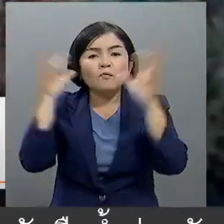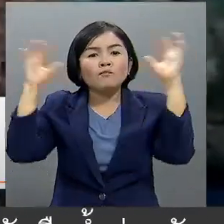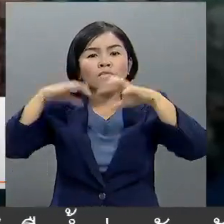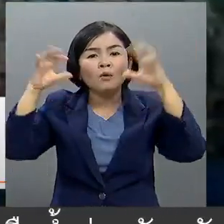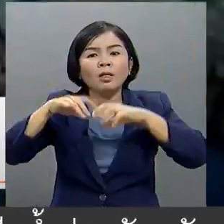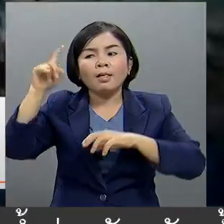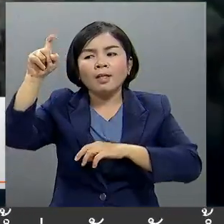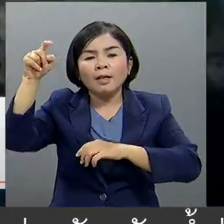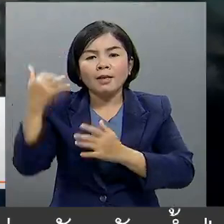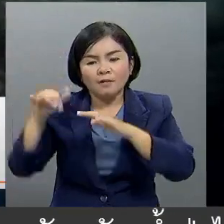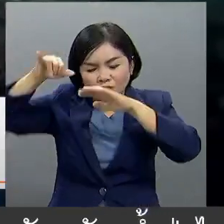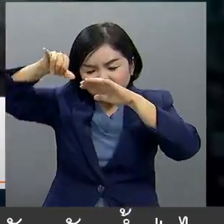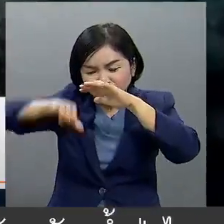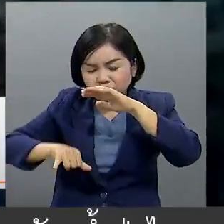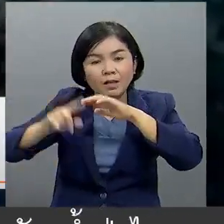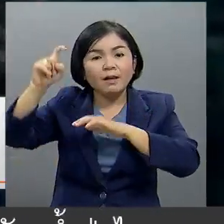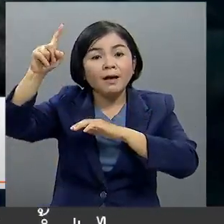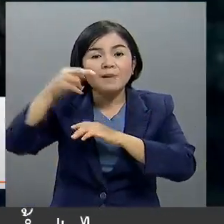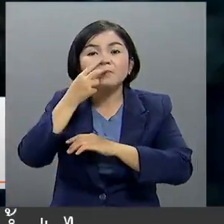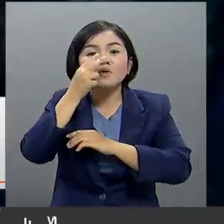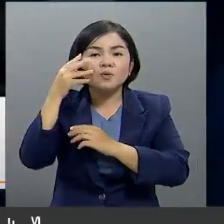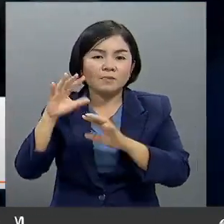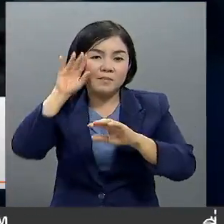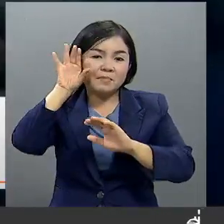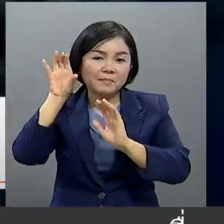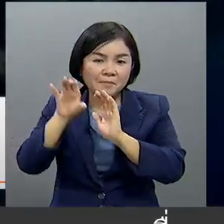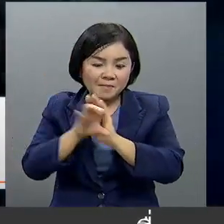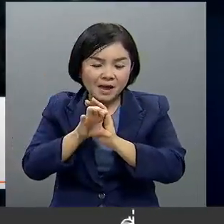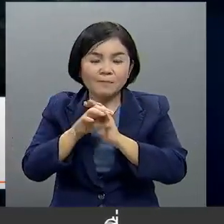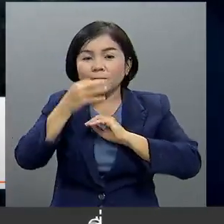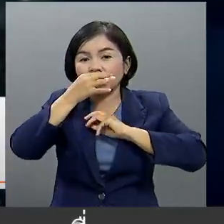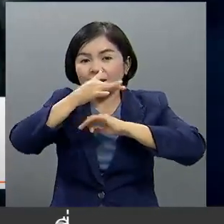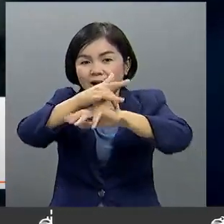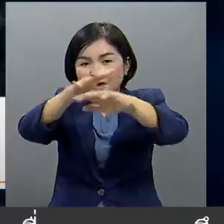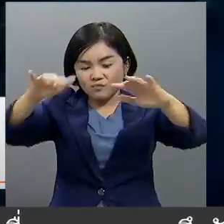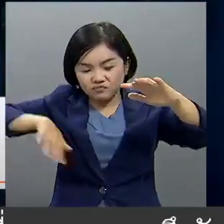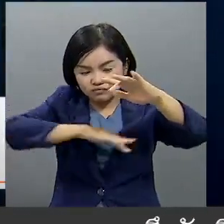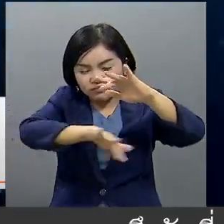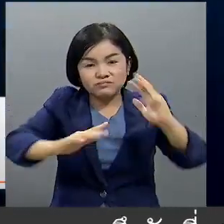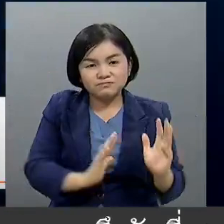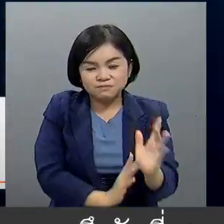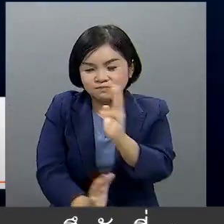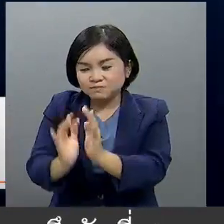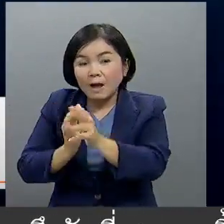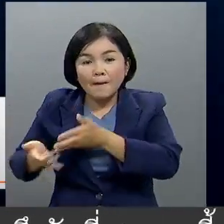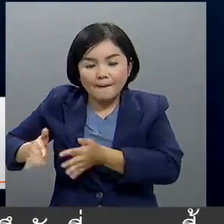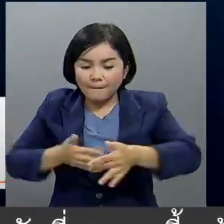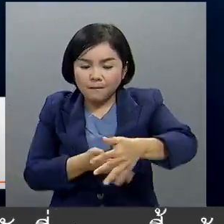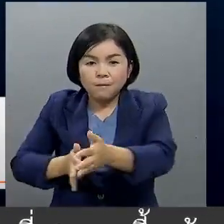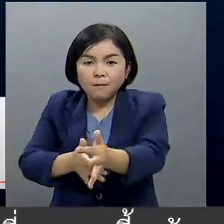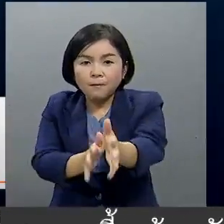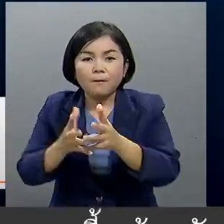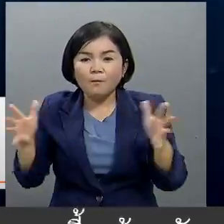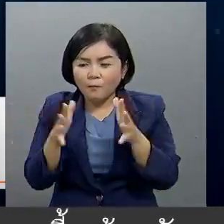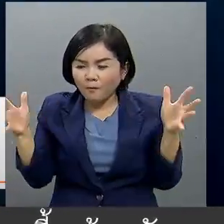มันก็เปลี่ยนบรรยากาศเฉยๆนะครับที่เห็นอยู่นี้นะครับเป็นภาพใต้ท้องทะเลนะครับที่เขาบอกว่ามีปลามากมายหลากหลายมากกว่า40ชนิดนะครับ